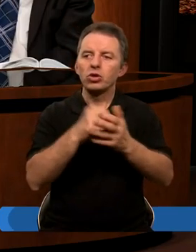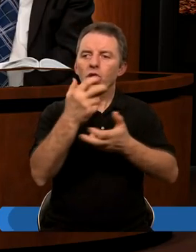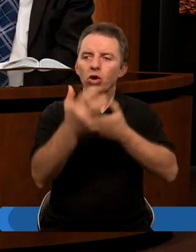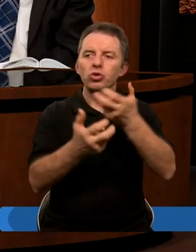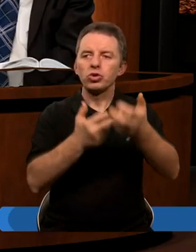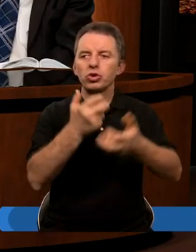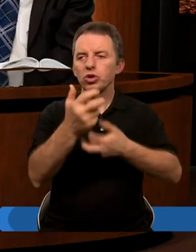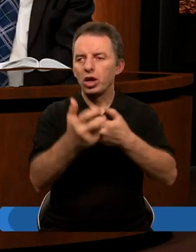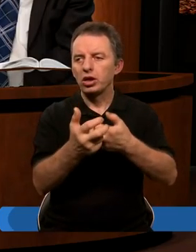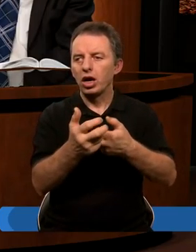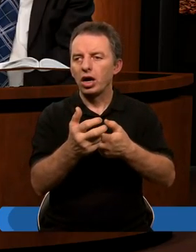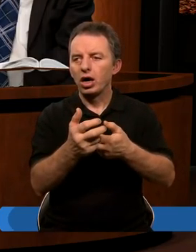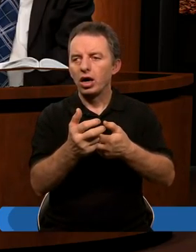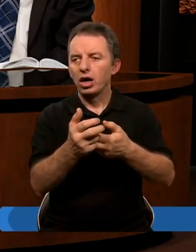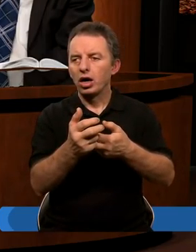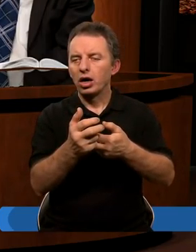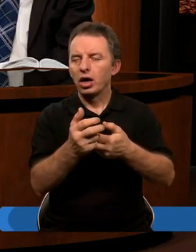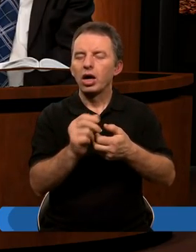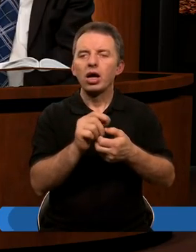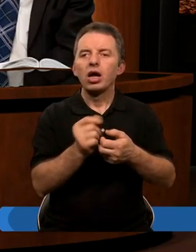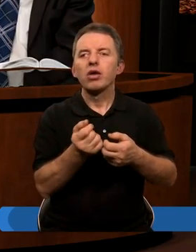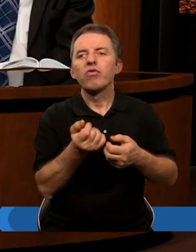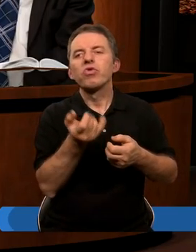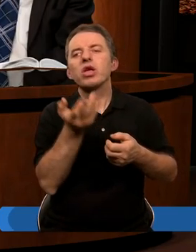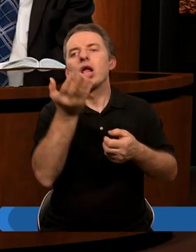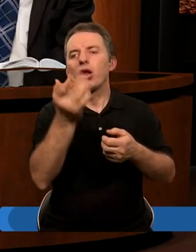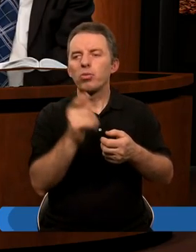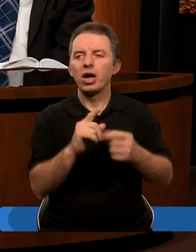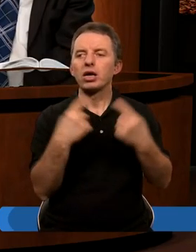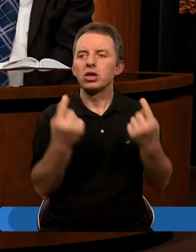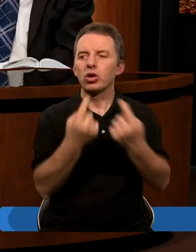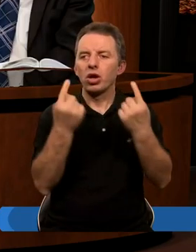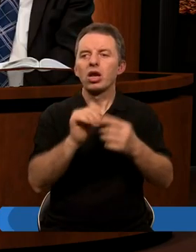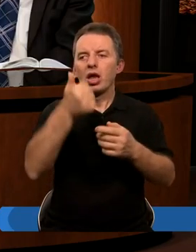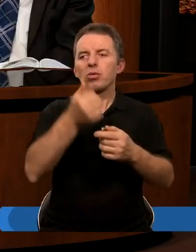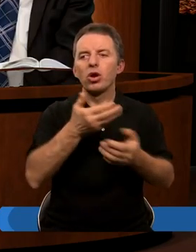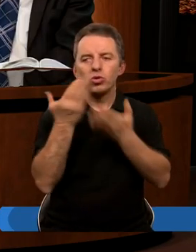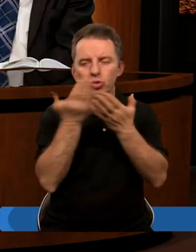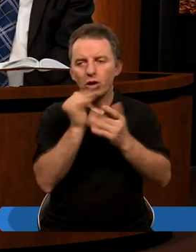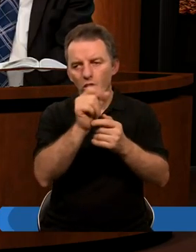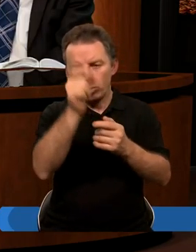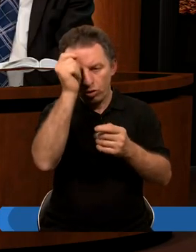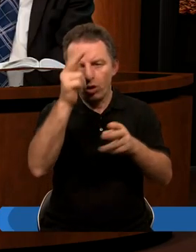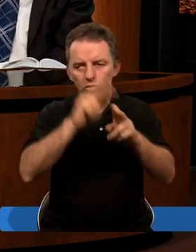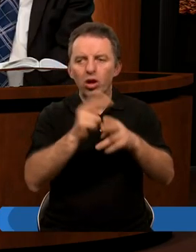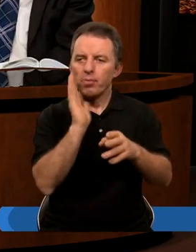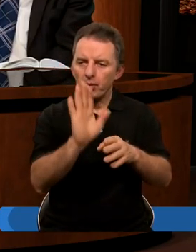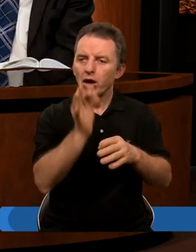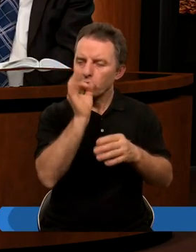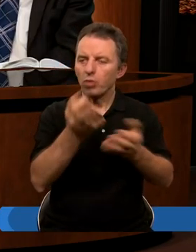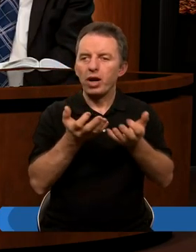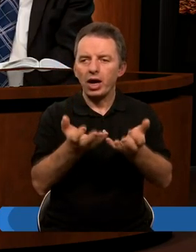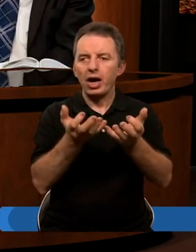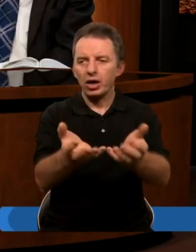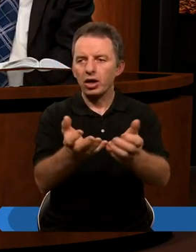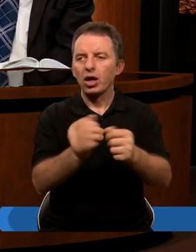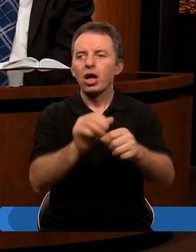dwiema sytuacjami. Najpierw czytamy o człowieku, który ma naprawdę dobre chęci,